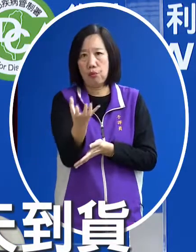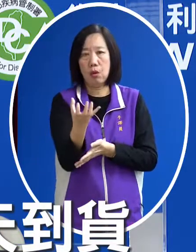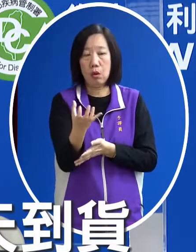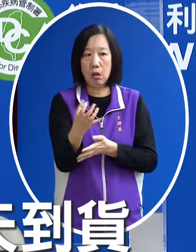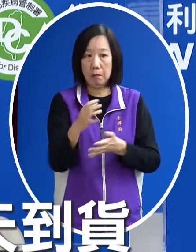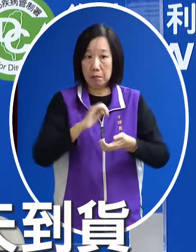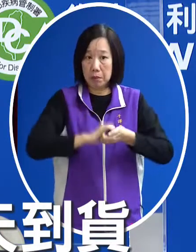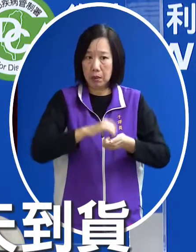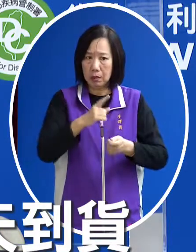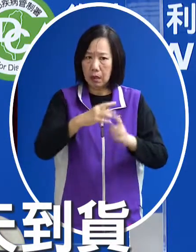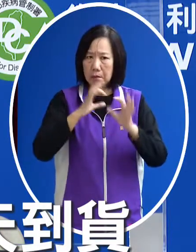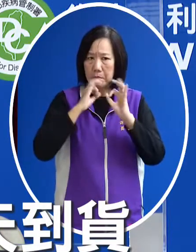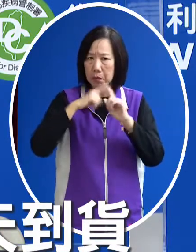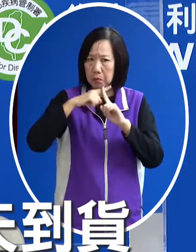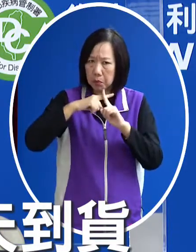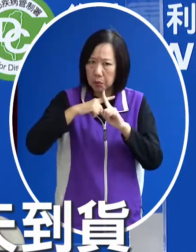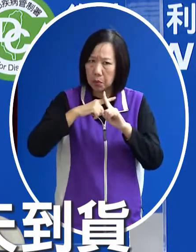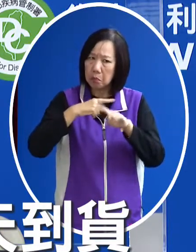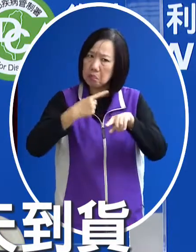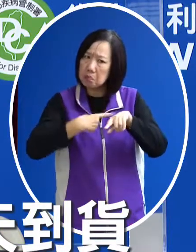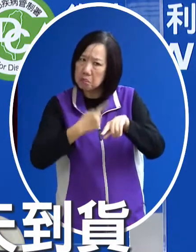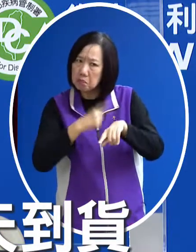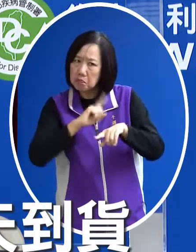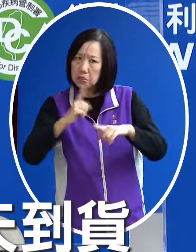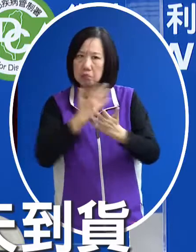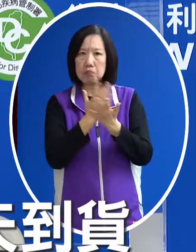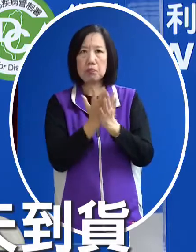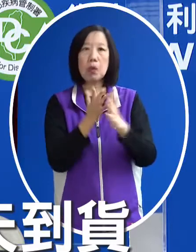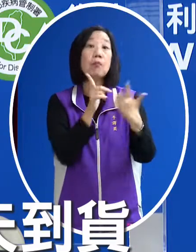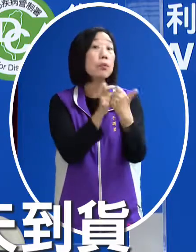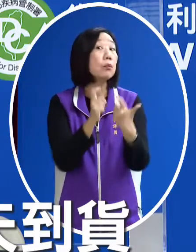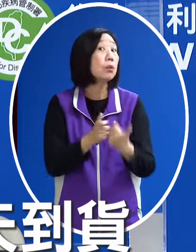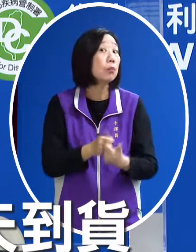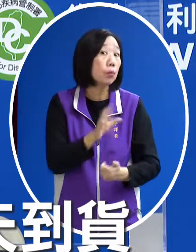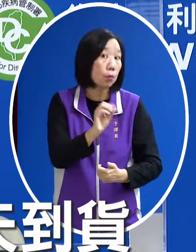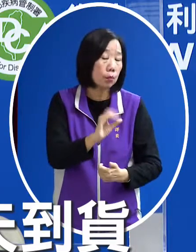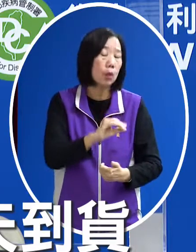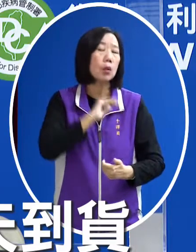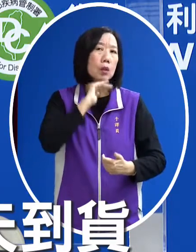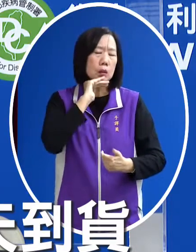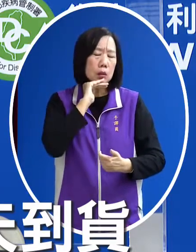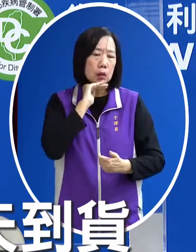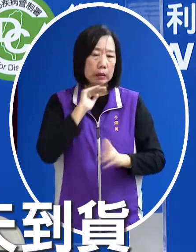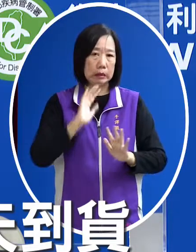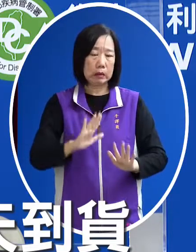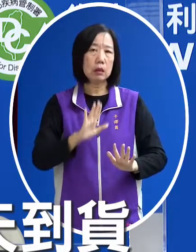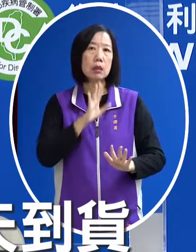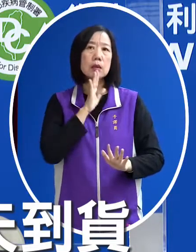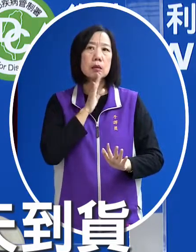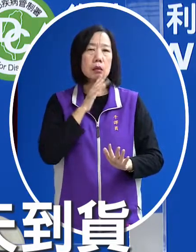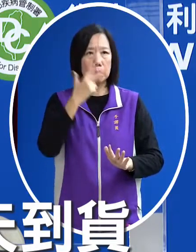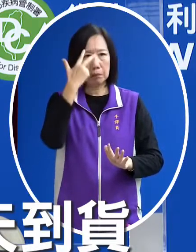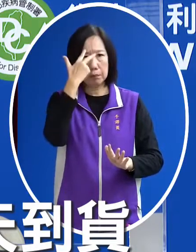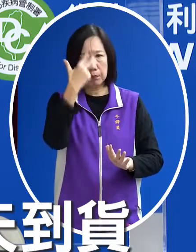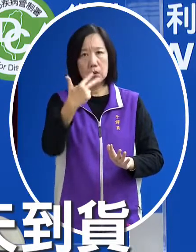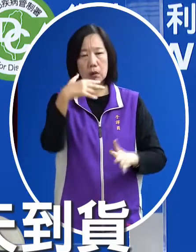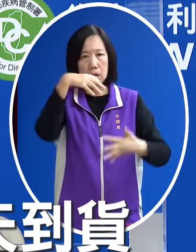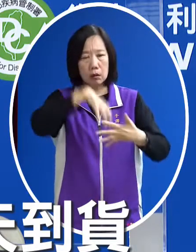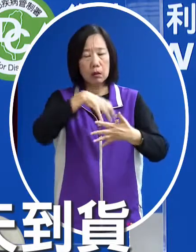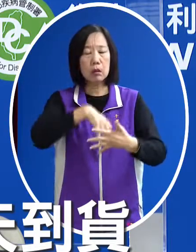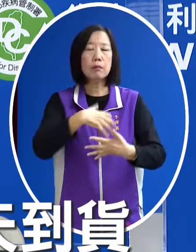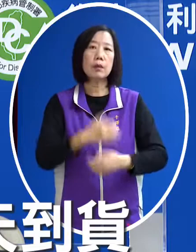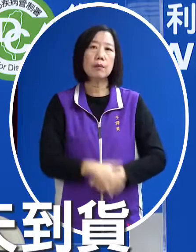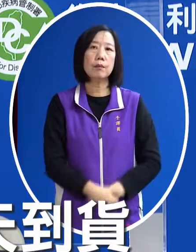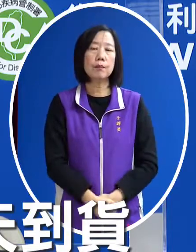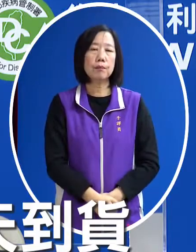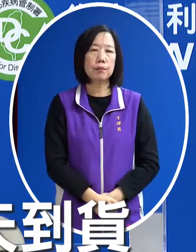跟程序都无误才会放行所以目前应该不会是采这个7天的这个方案